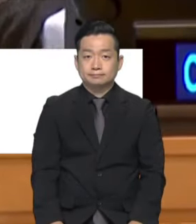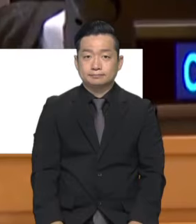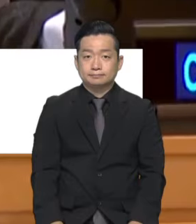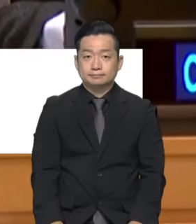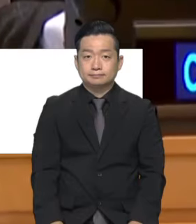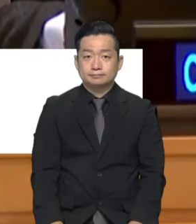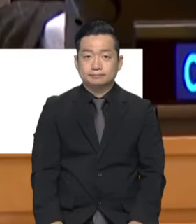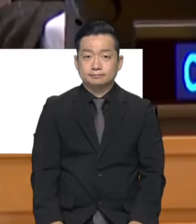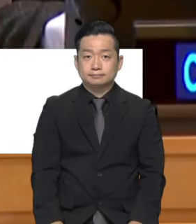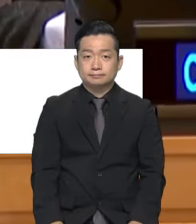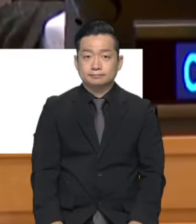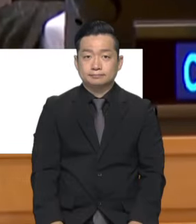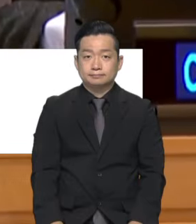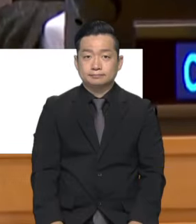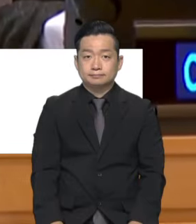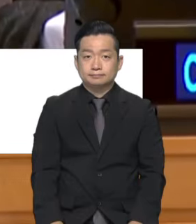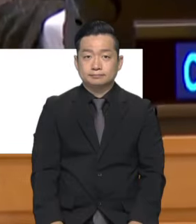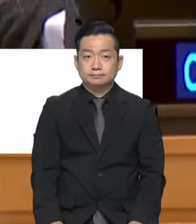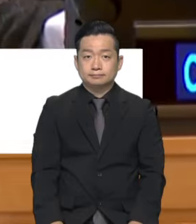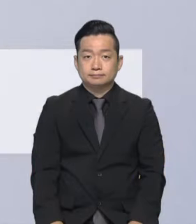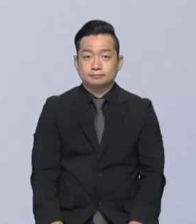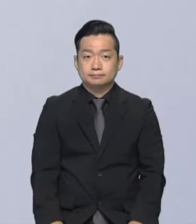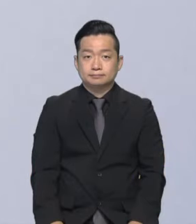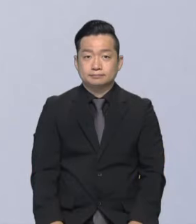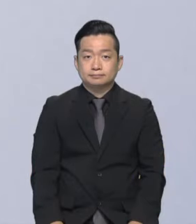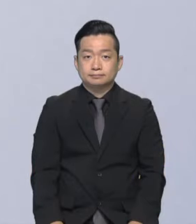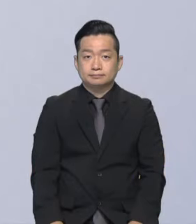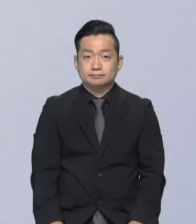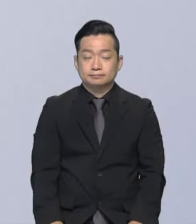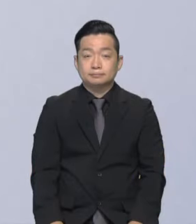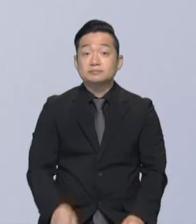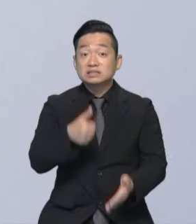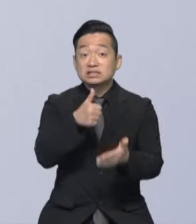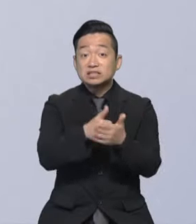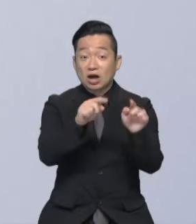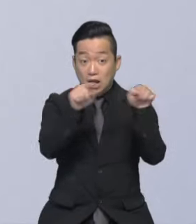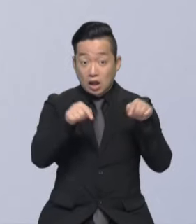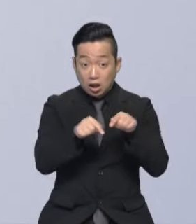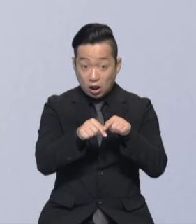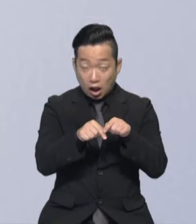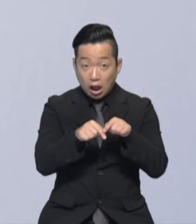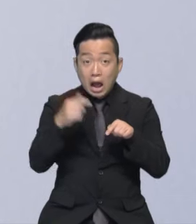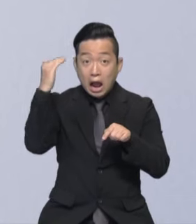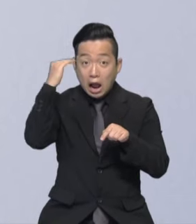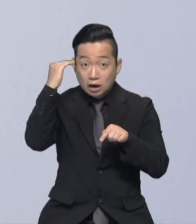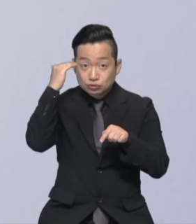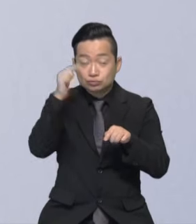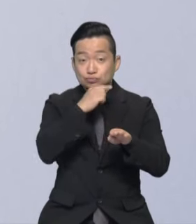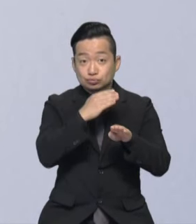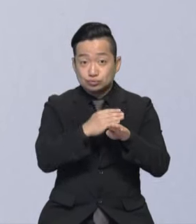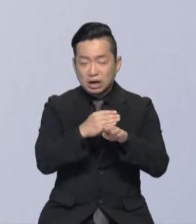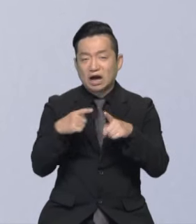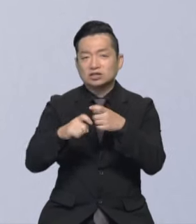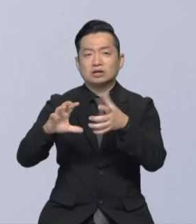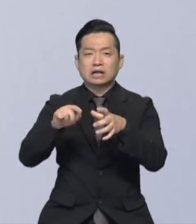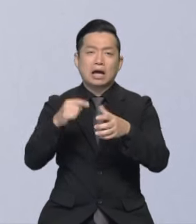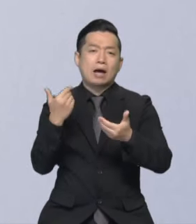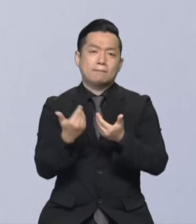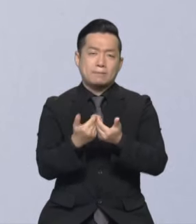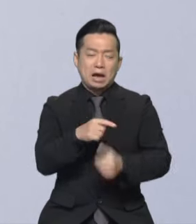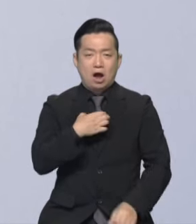L34? I hear no objection. It is so decided. 결의안에는 남북을 적대적 두 국가로 규정한 데 대한 우려와